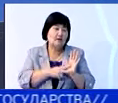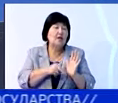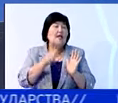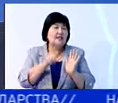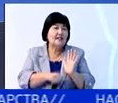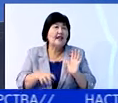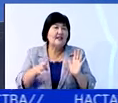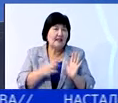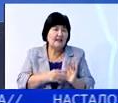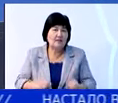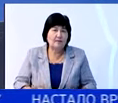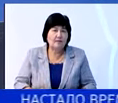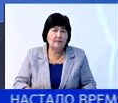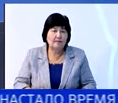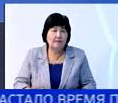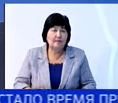+7 776 284 98 69.